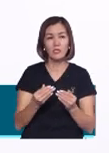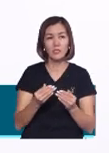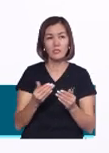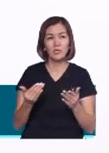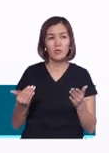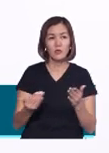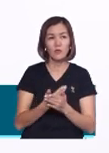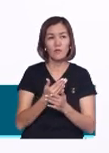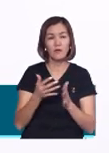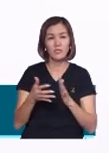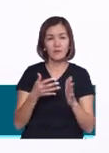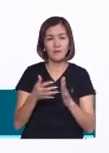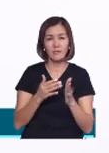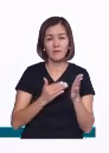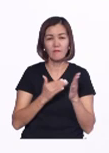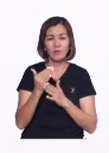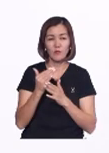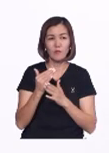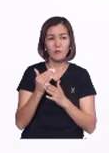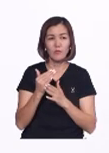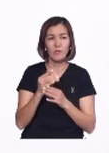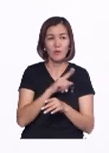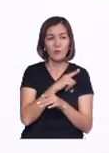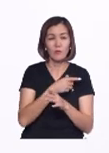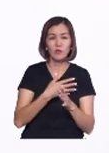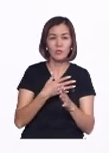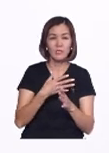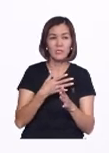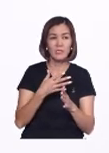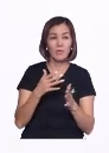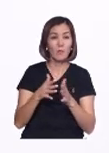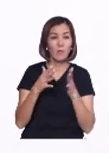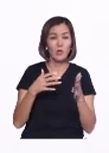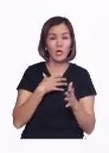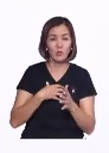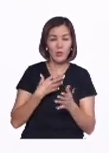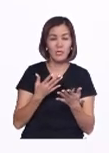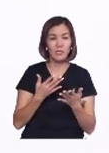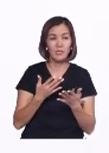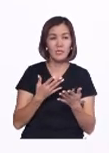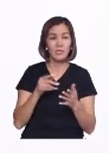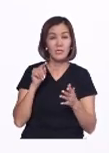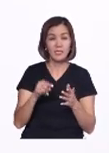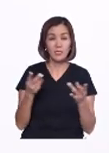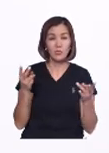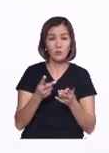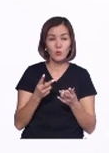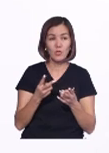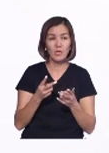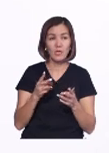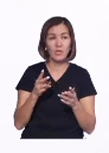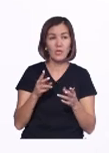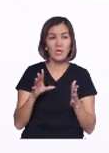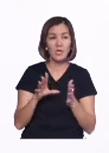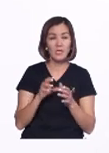условиях энергодефицита и высокого износа действующих мощностей, он стал еще более актуален. Здесь также следует отметить, что атомные